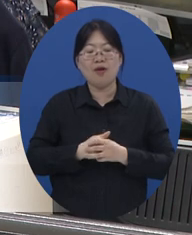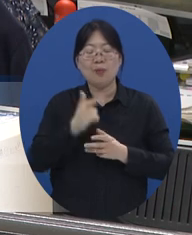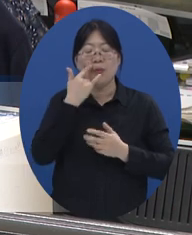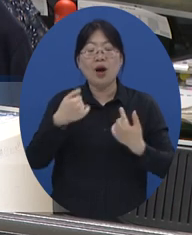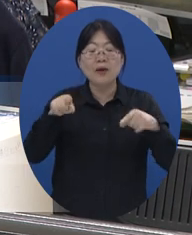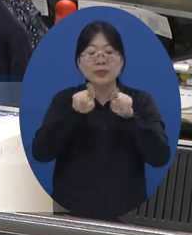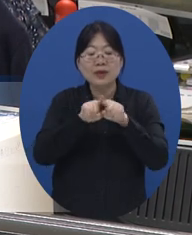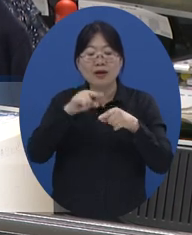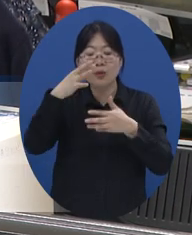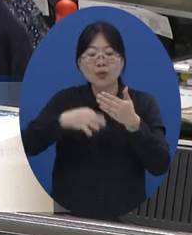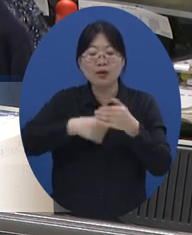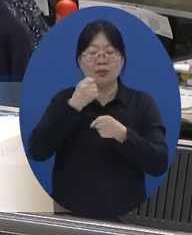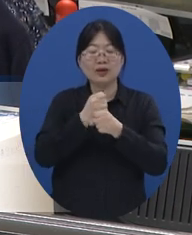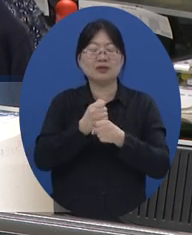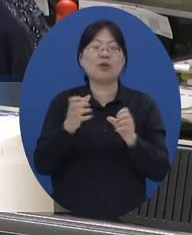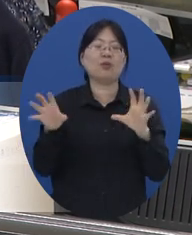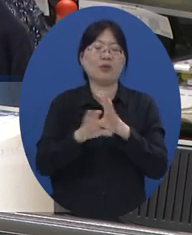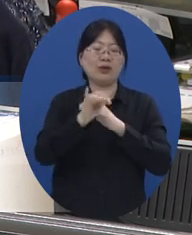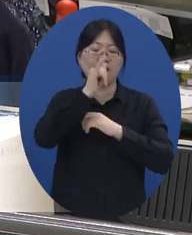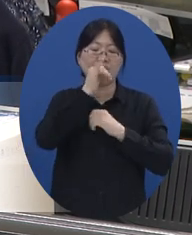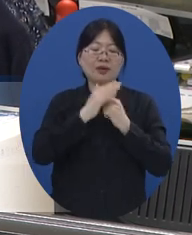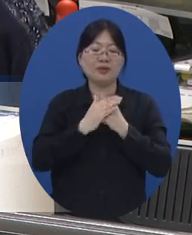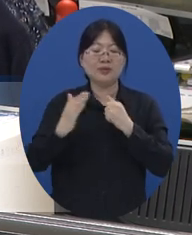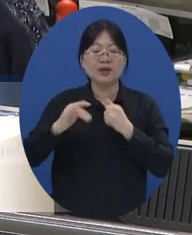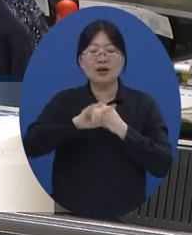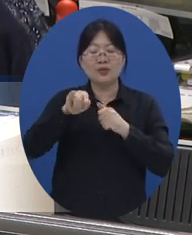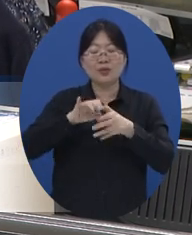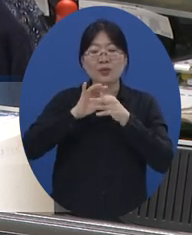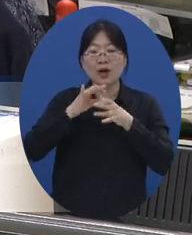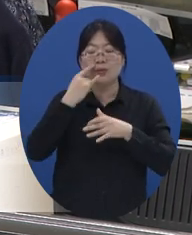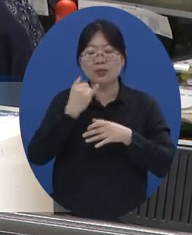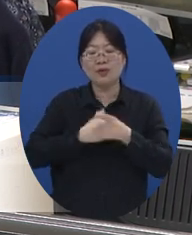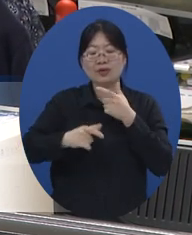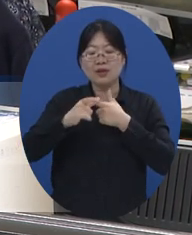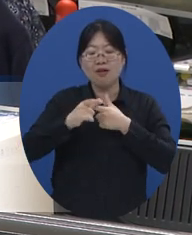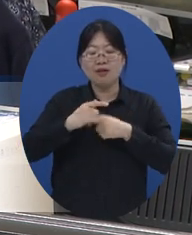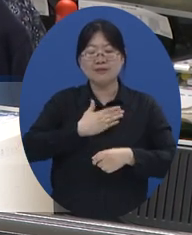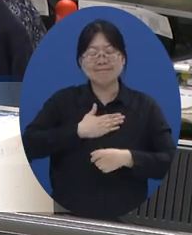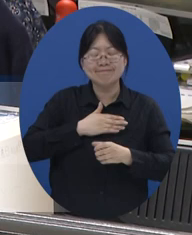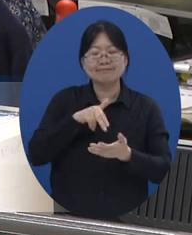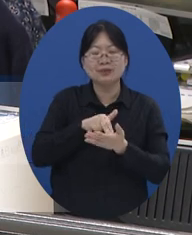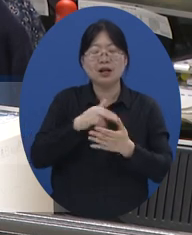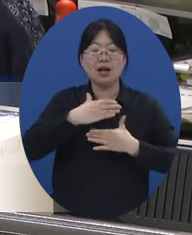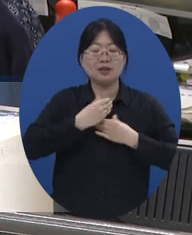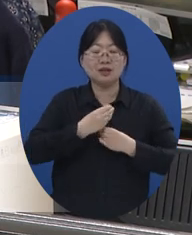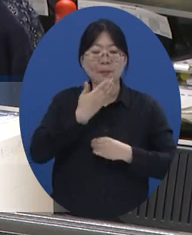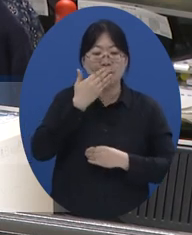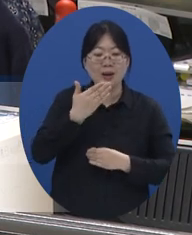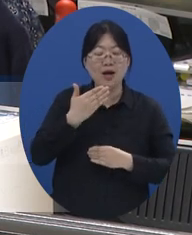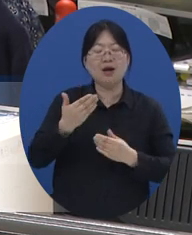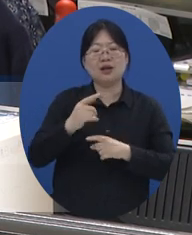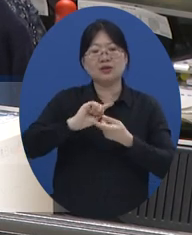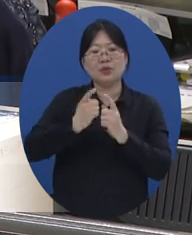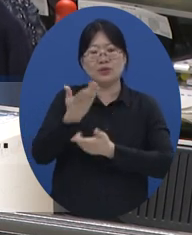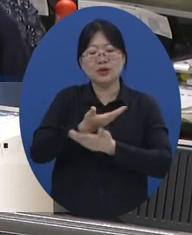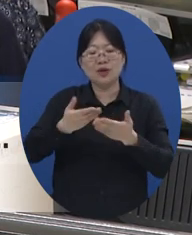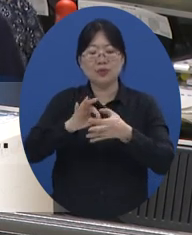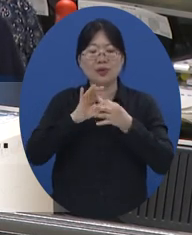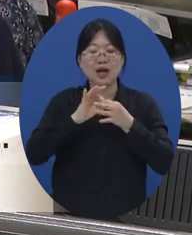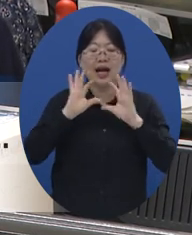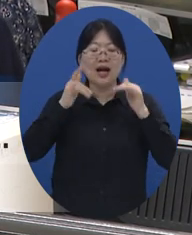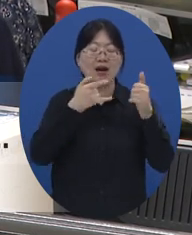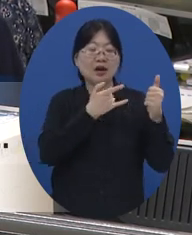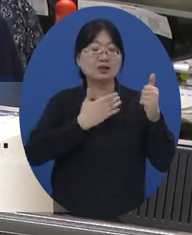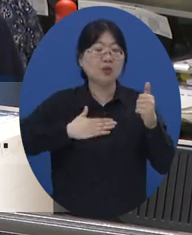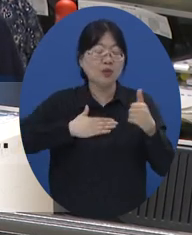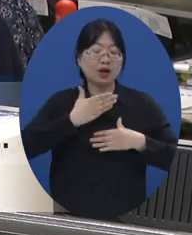할수 있는 그러한 프로그램도 개발이 포함되어 있습니다. 예, 그래서 그를 통해서 부모와 좀더 정서적으로 안정된 상호작용을 통해서